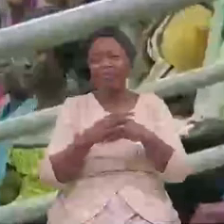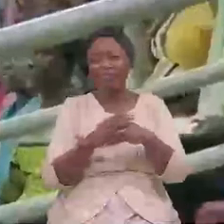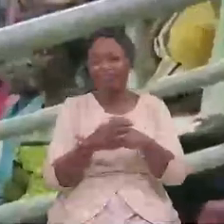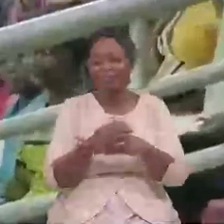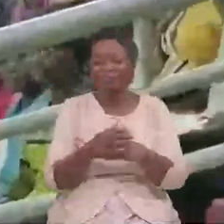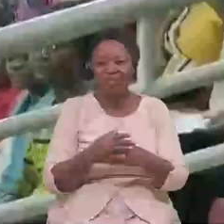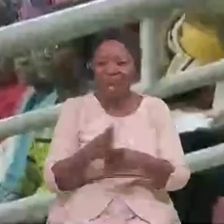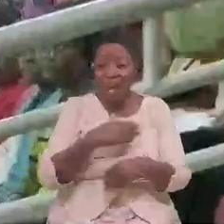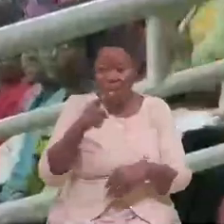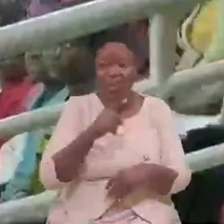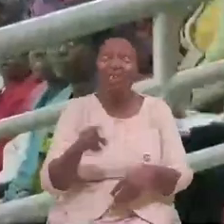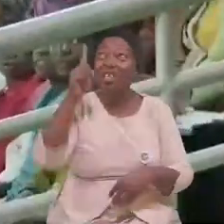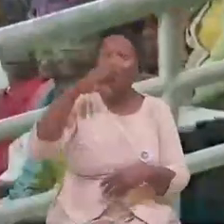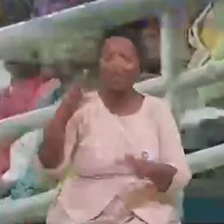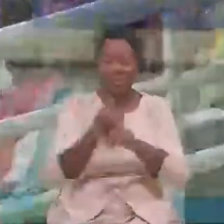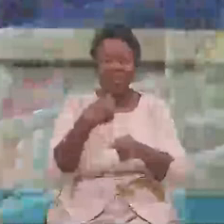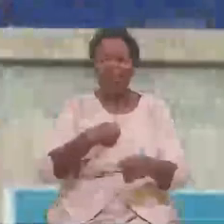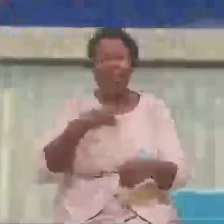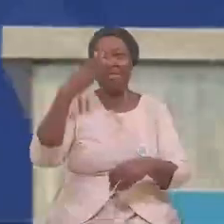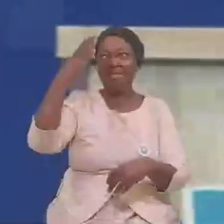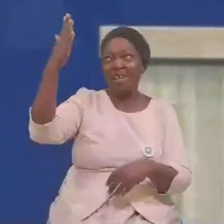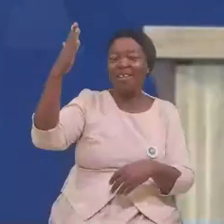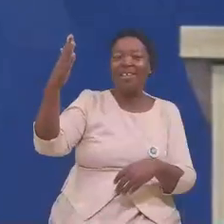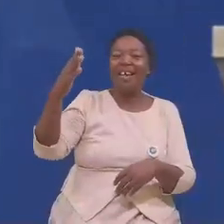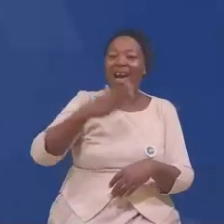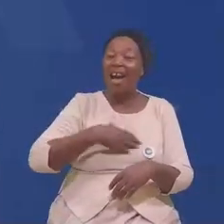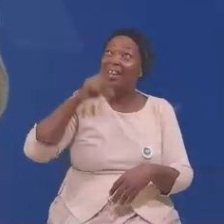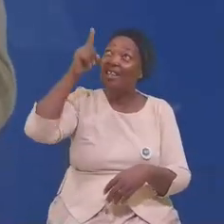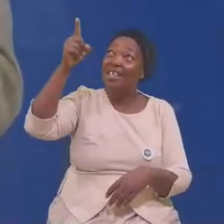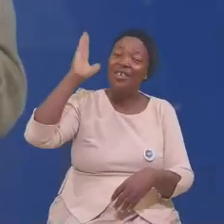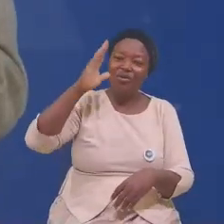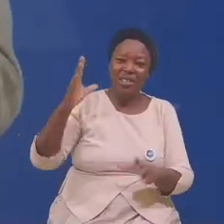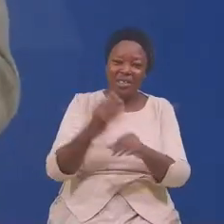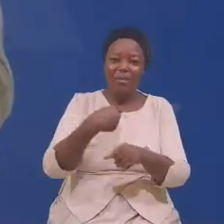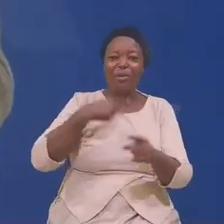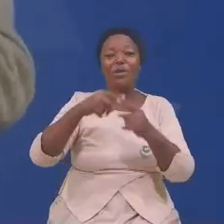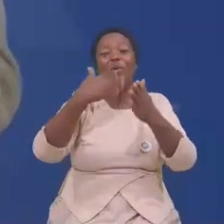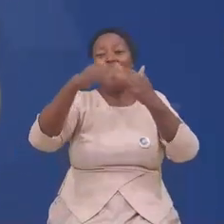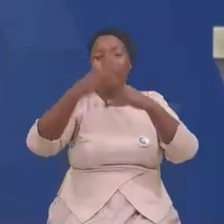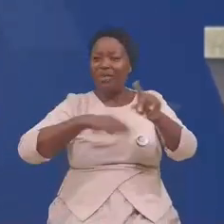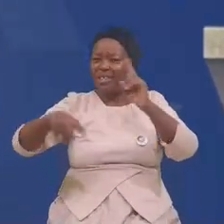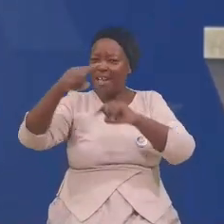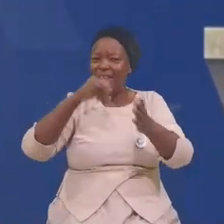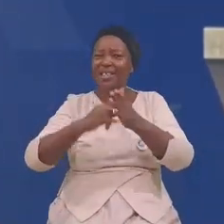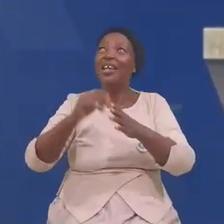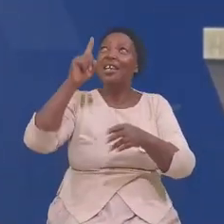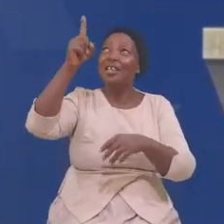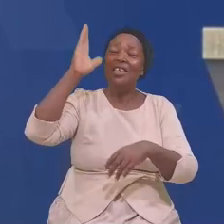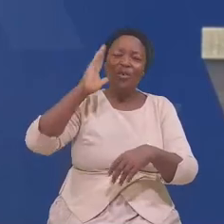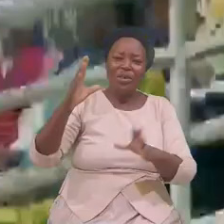et il m'amènera là-bas. Et il m'amènera là-bas. Il m'amènera